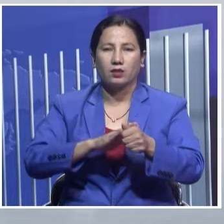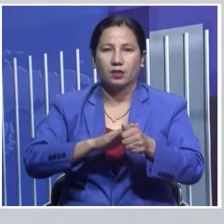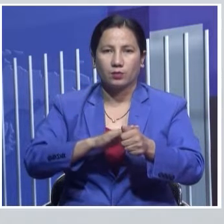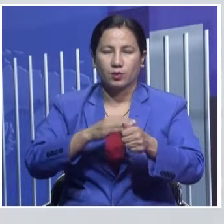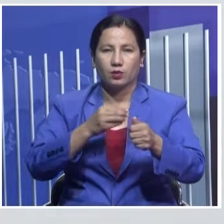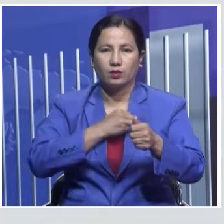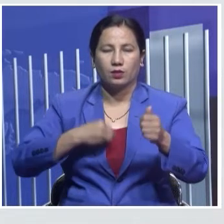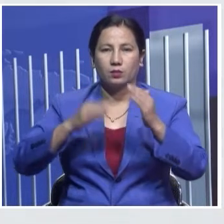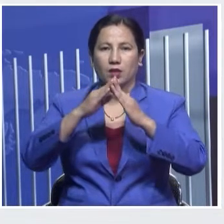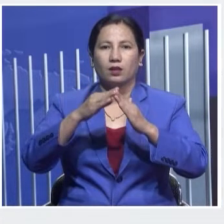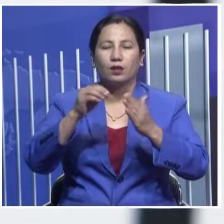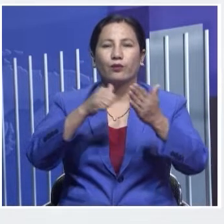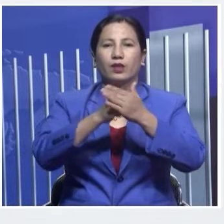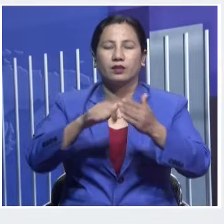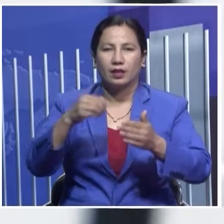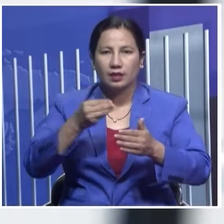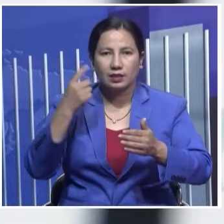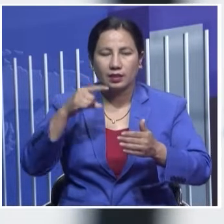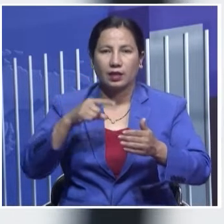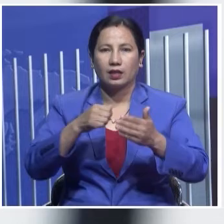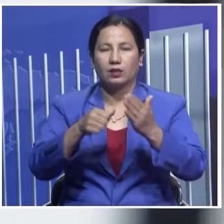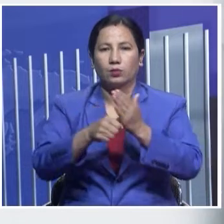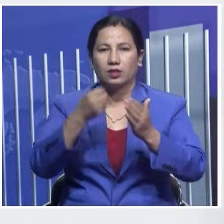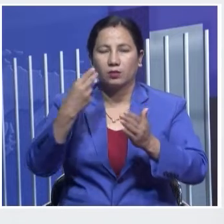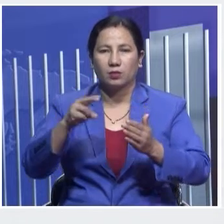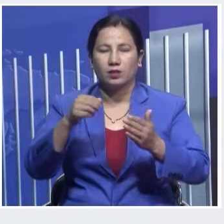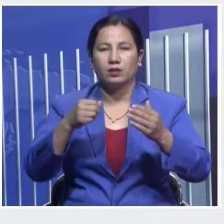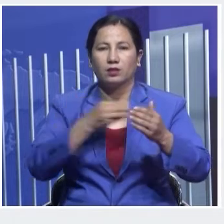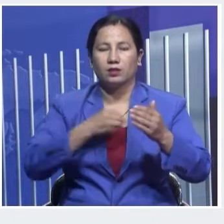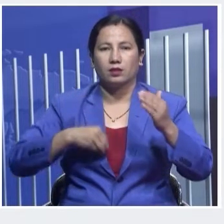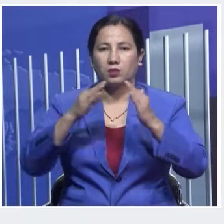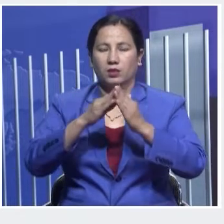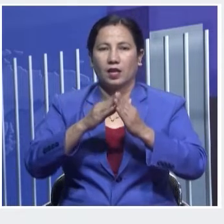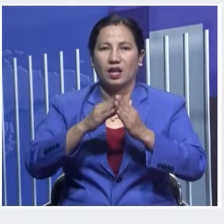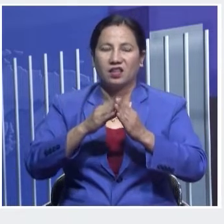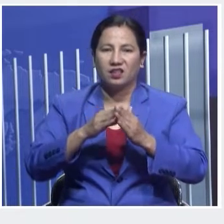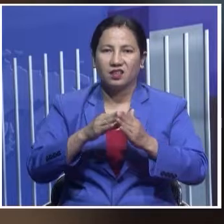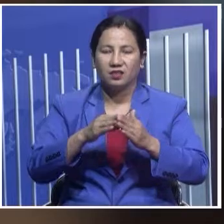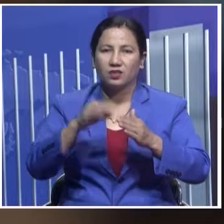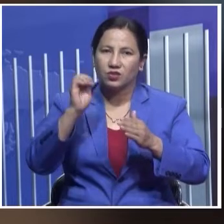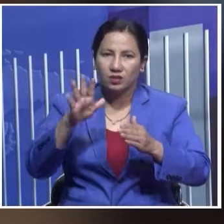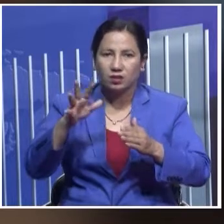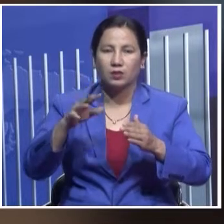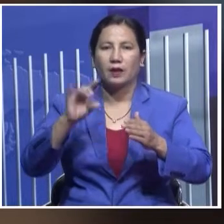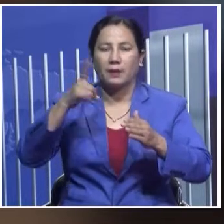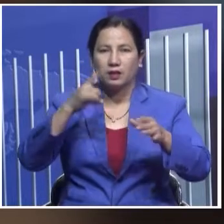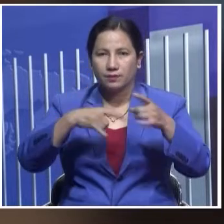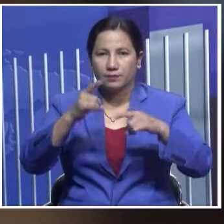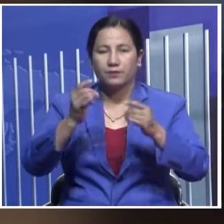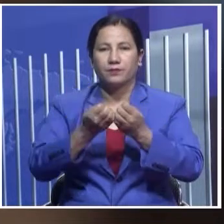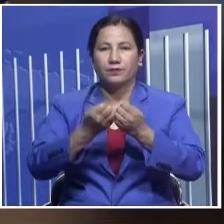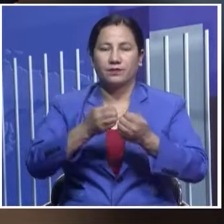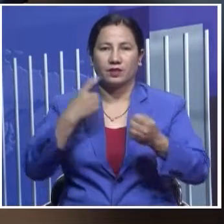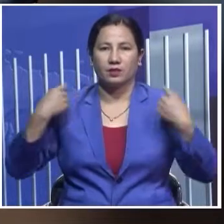अस्पतालमा पुर्याइएको थियो। त्यहाँ केही दिन राखेर उपचार गरेको भए पनि अस्पतालले उपचार सम्भव नभएको भन्दै रेफर गरेको थियो।